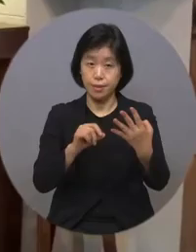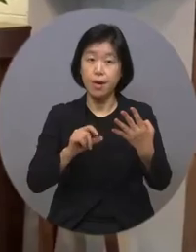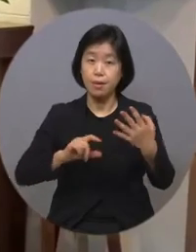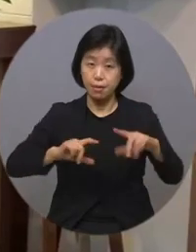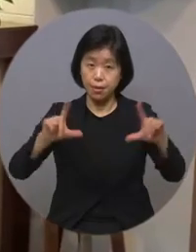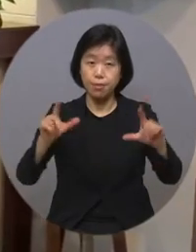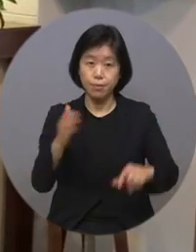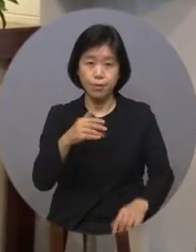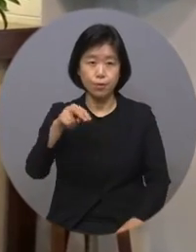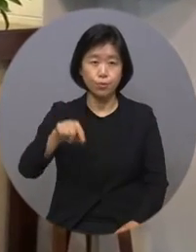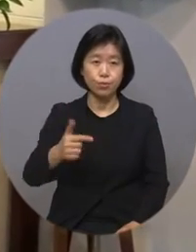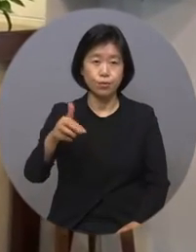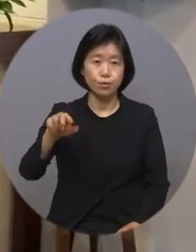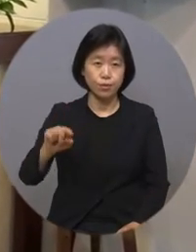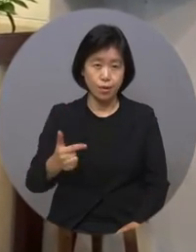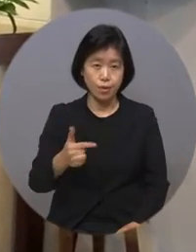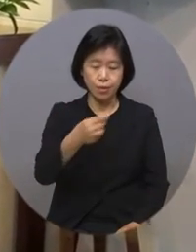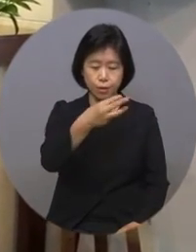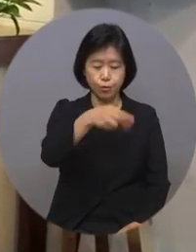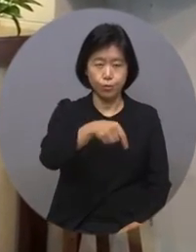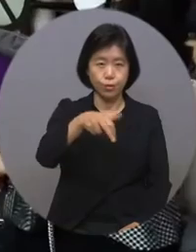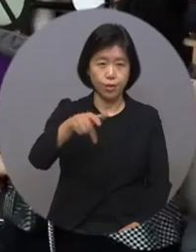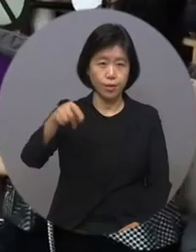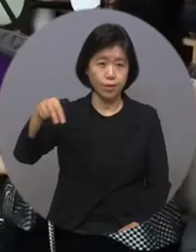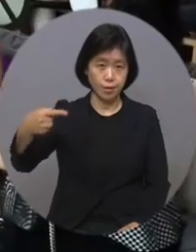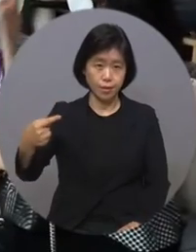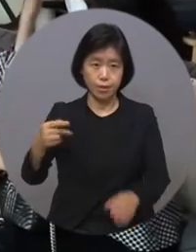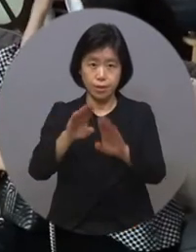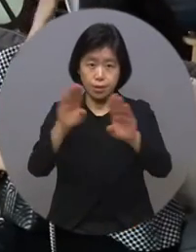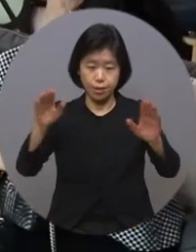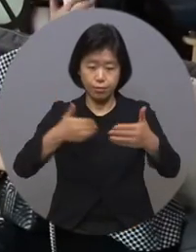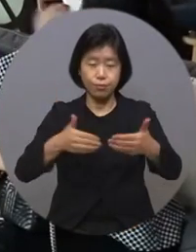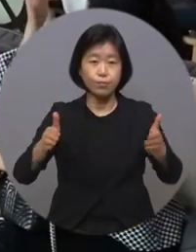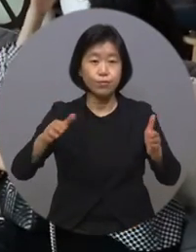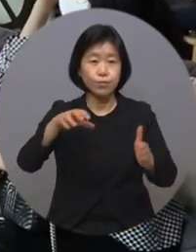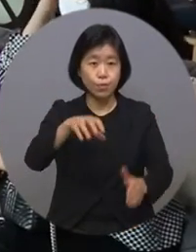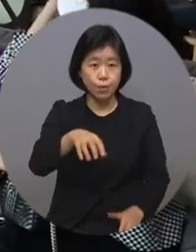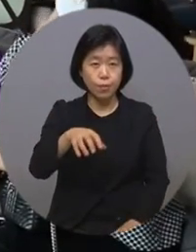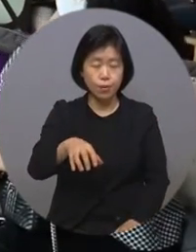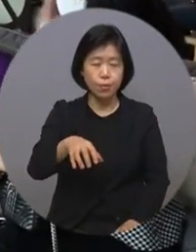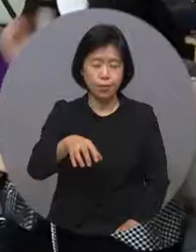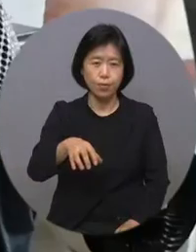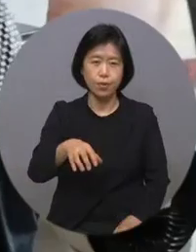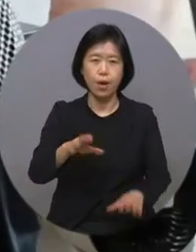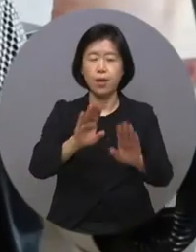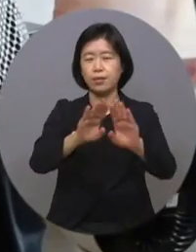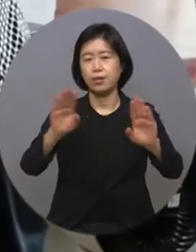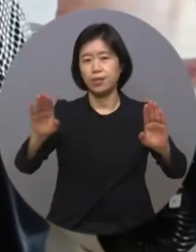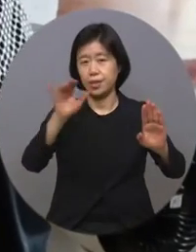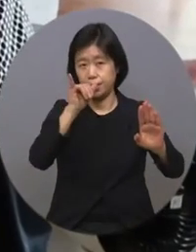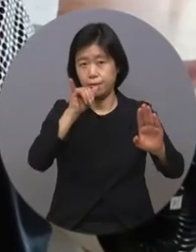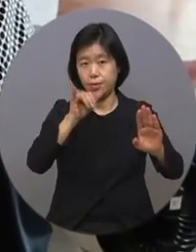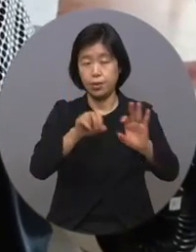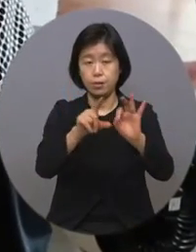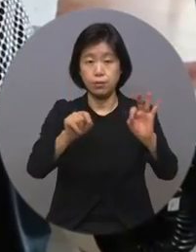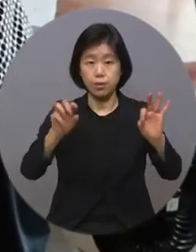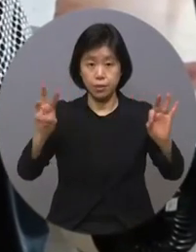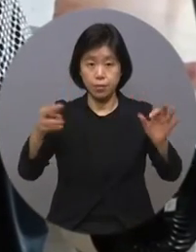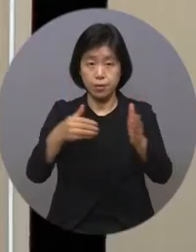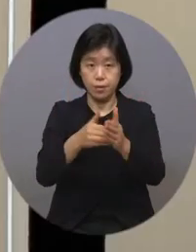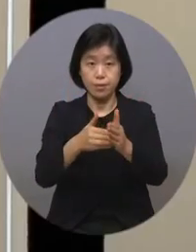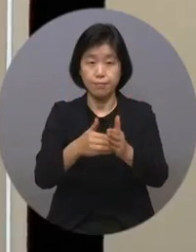루카스 갤러리에서는 정정혜 작가와 조정현 연주자가 함께하는 전시회가 오는 10월 3일까지